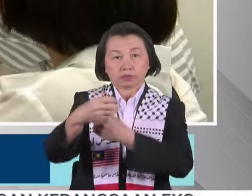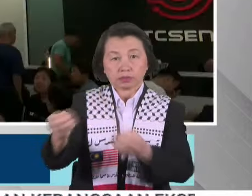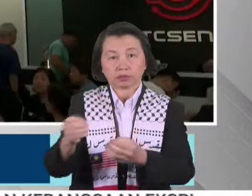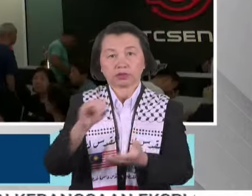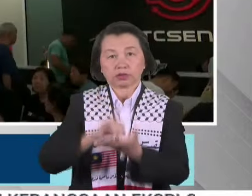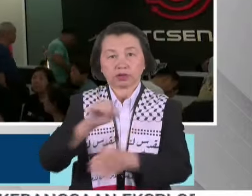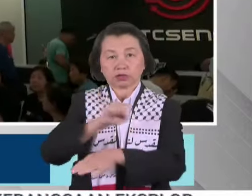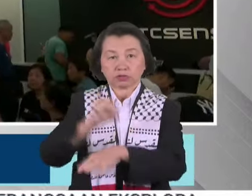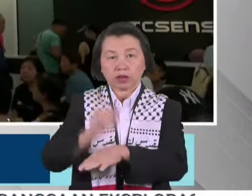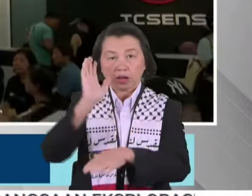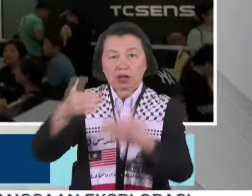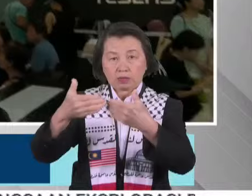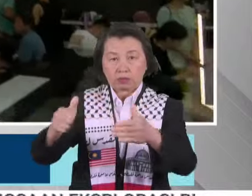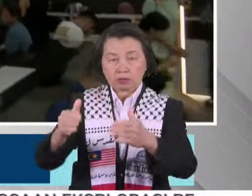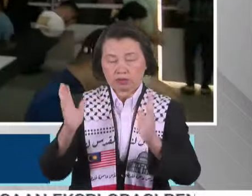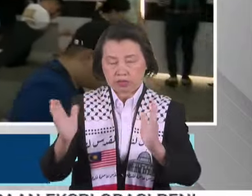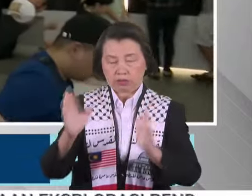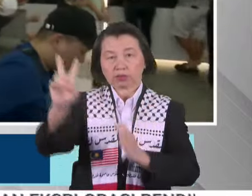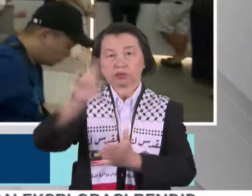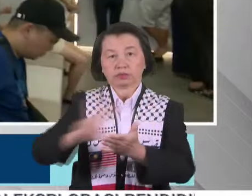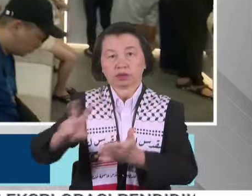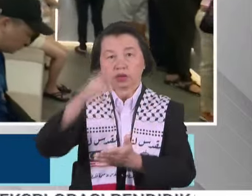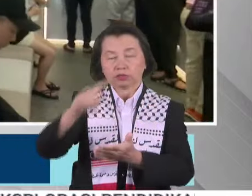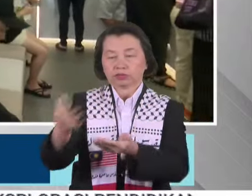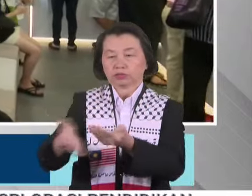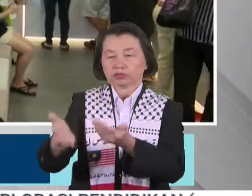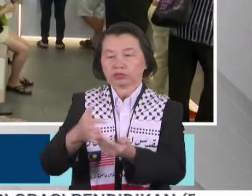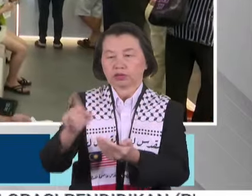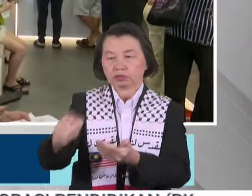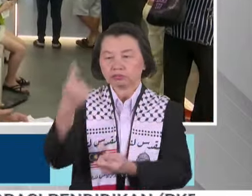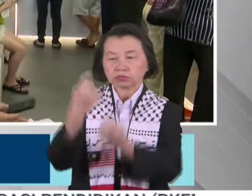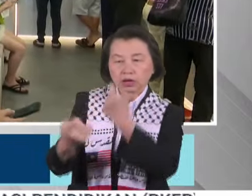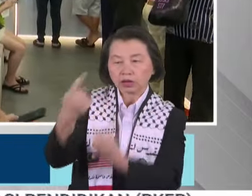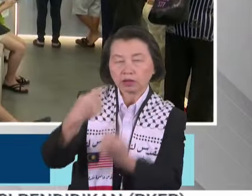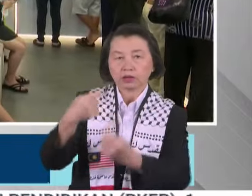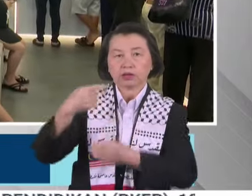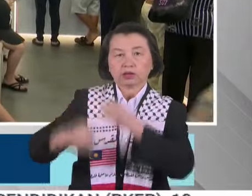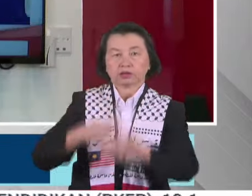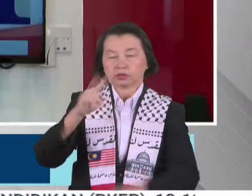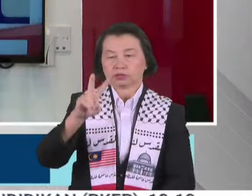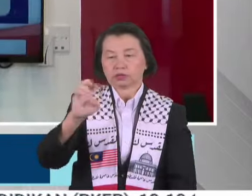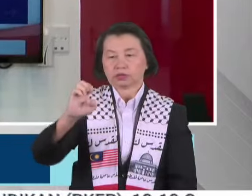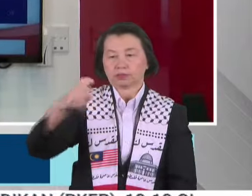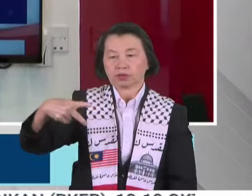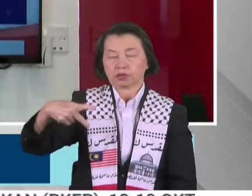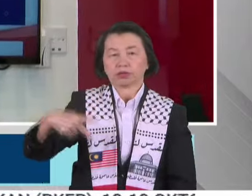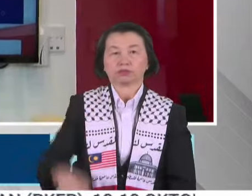Singapura akan dibuka dalam tempoh 2 minggu ini bagi mudahkan pertanyaan berhubung VEP.